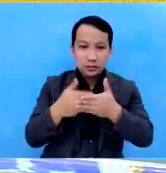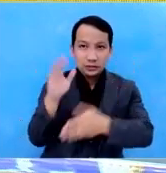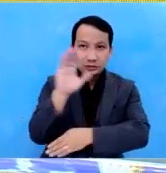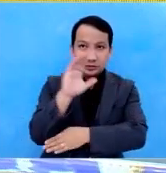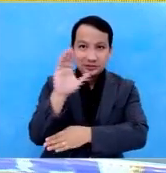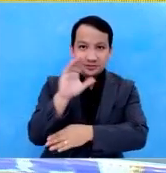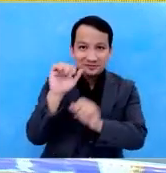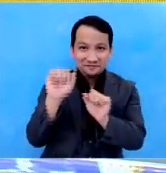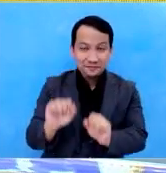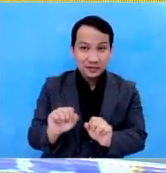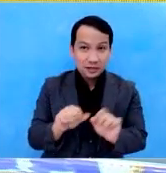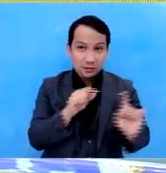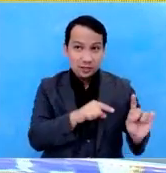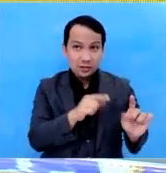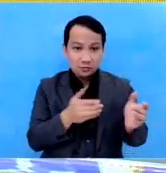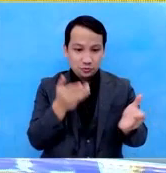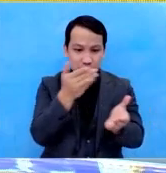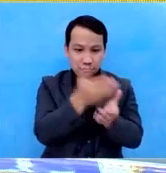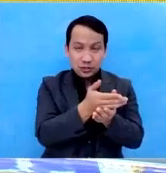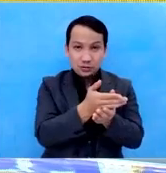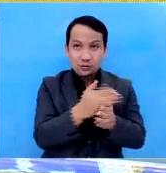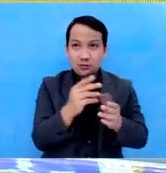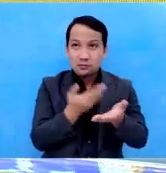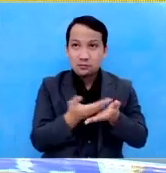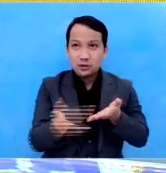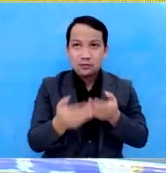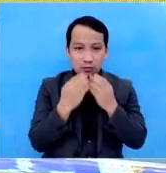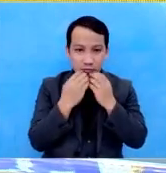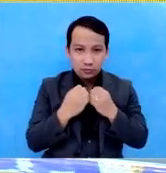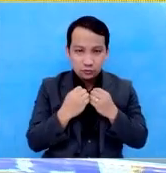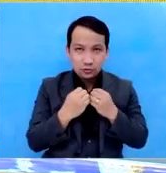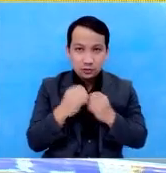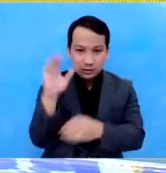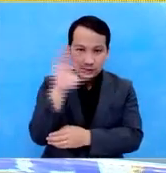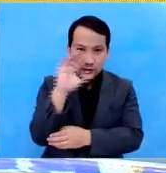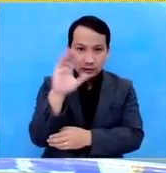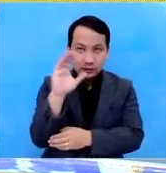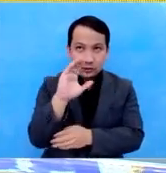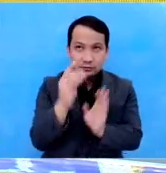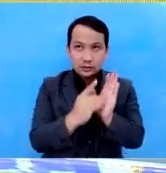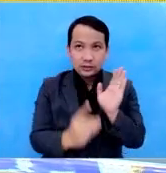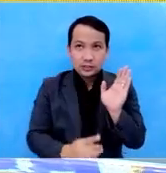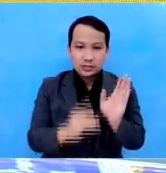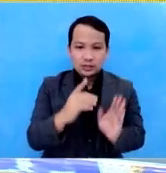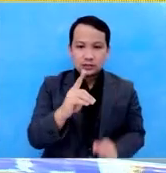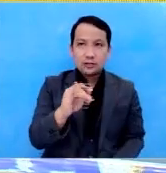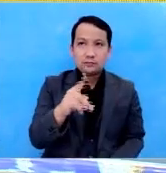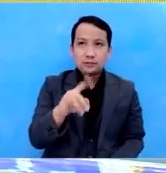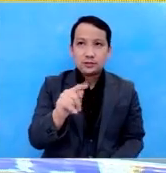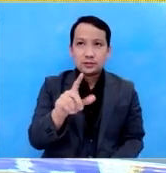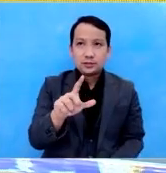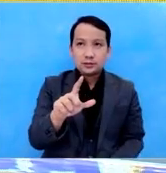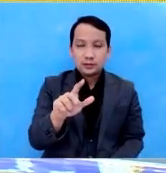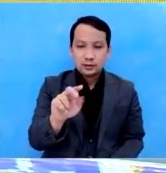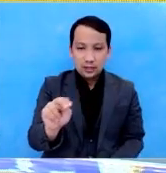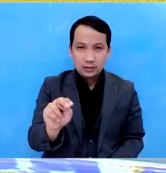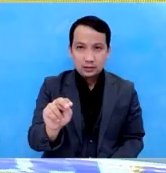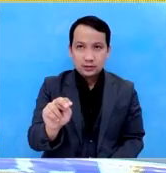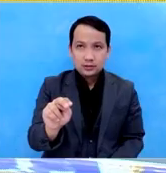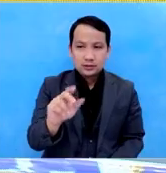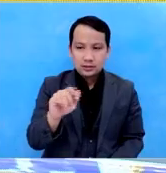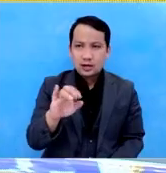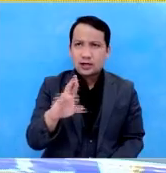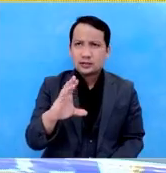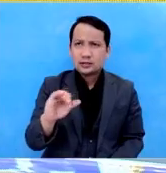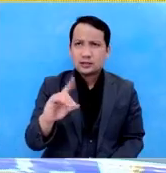nga sa mga takbuhan ng mga mamimili para sa murang Christmas decorations, ang Dapitan Arcade. Pero ang presyo ng ilang palamuti